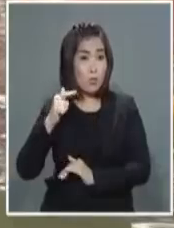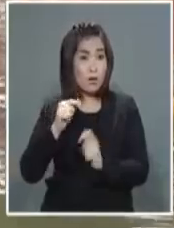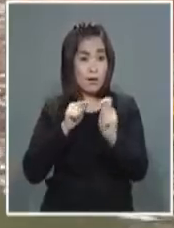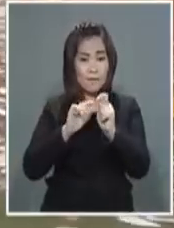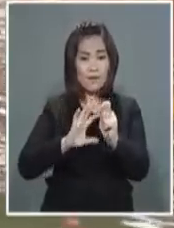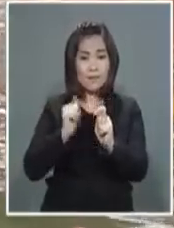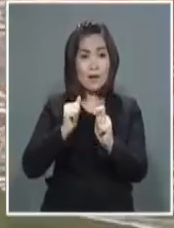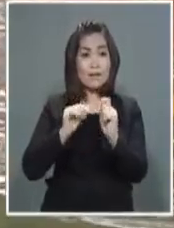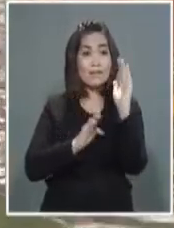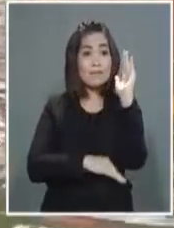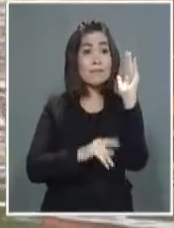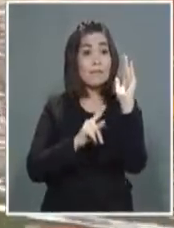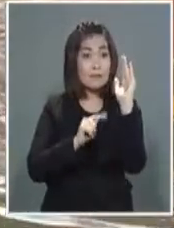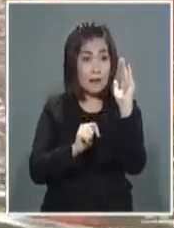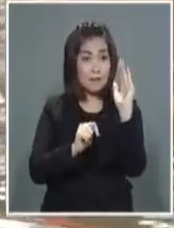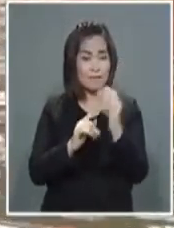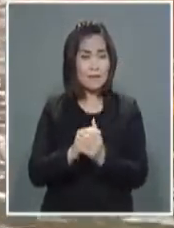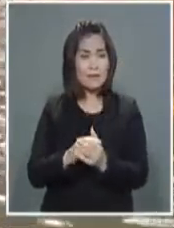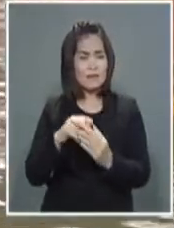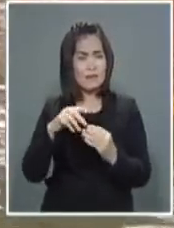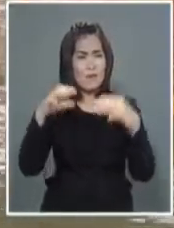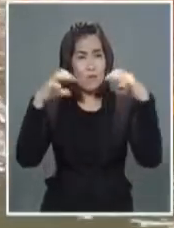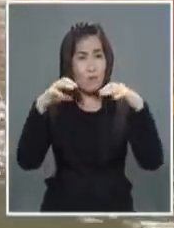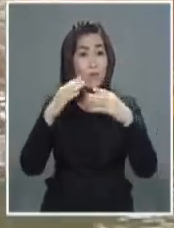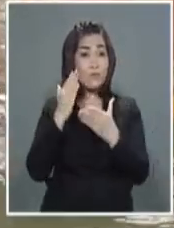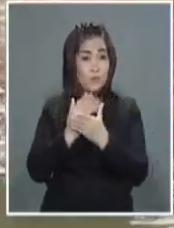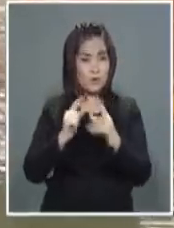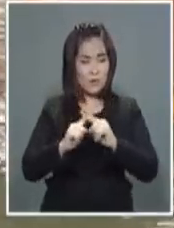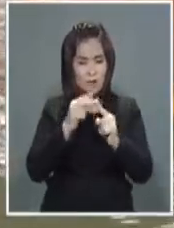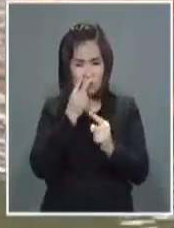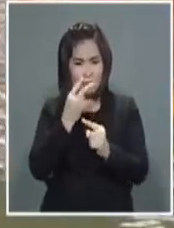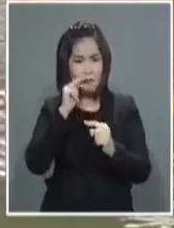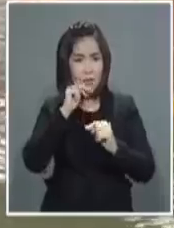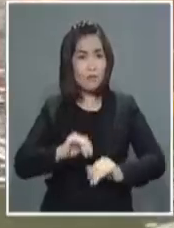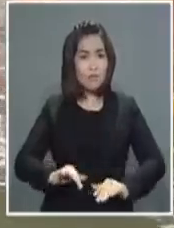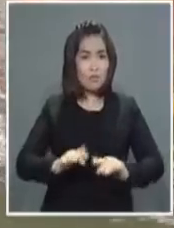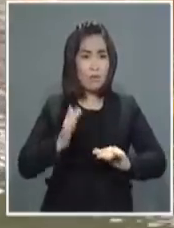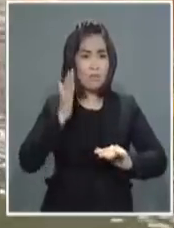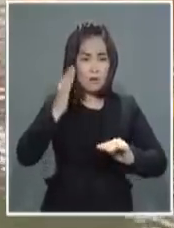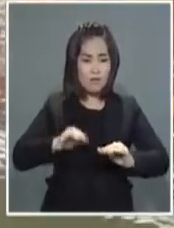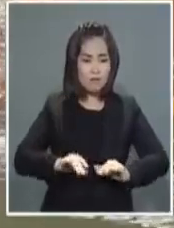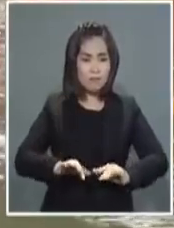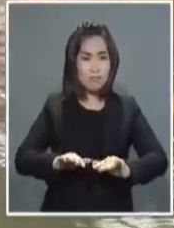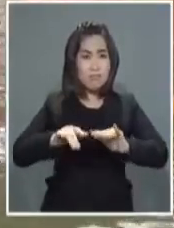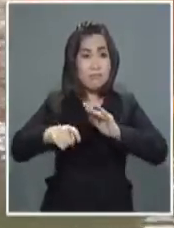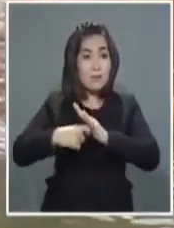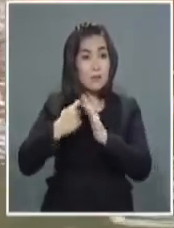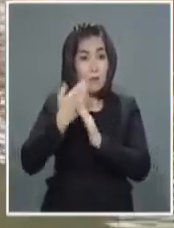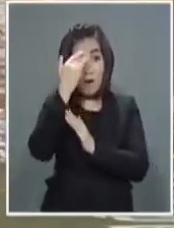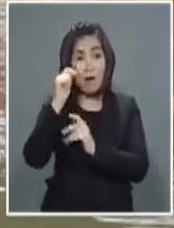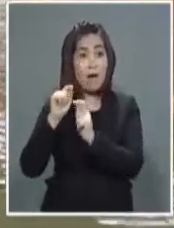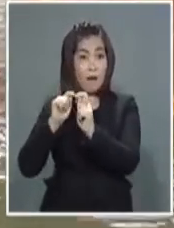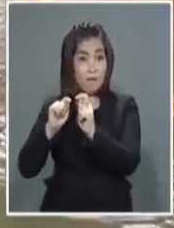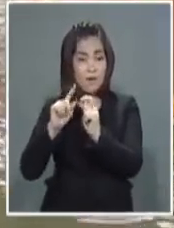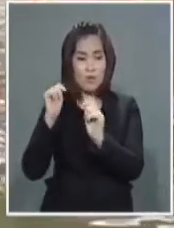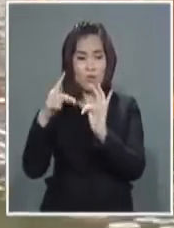าฝนจะทิ้งช่วงนะคะแต่ว่าจุดนี้ระดับน้ำนั้นยังคงท่วมสูงและมีแนวโน้มว่าจะเพิ่มระดับขึ้นอีกค่ะเนื่องจากมวลน้ำจากในอำเภอทุ่งสงและอำเ